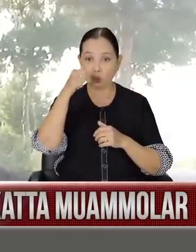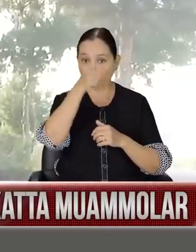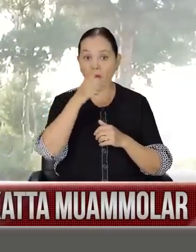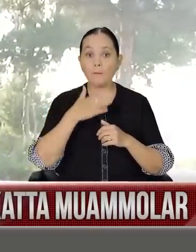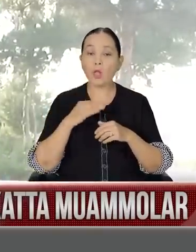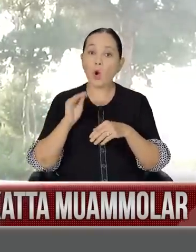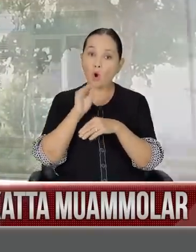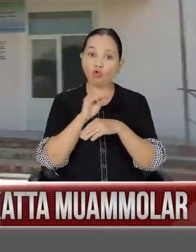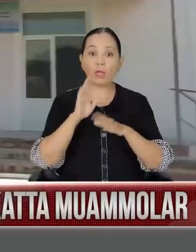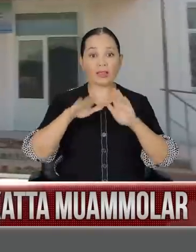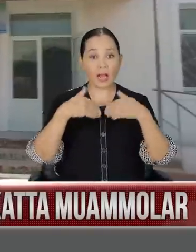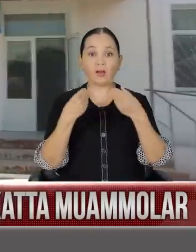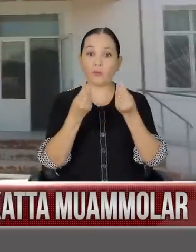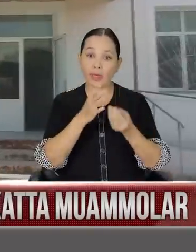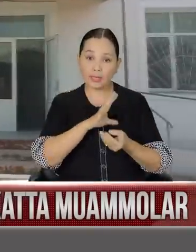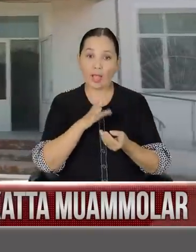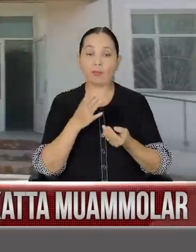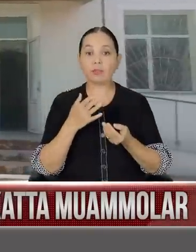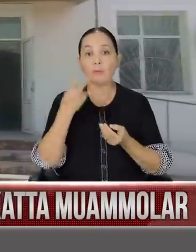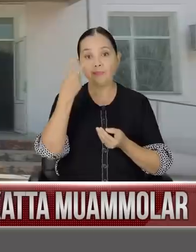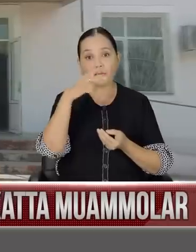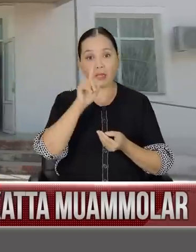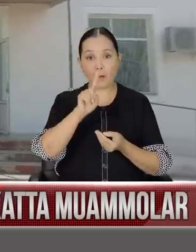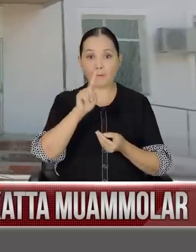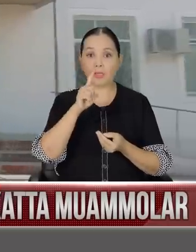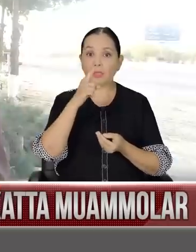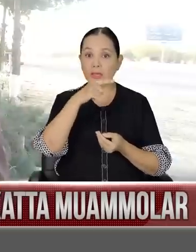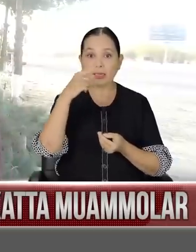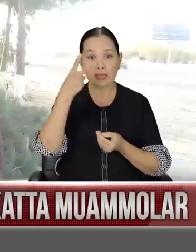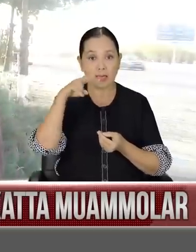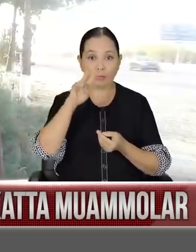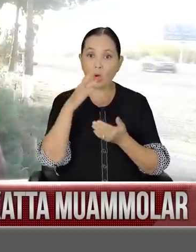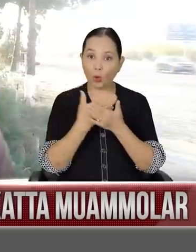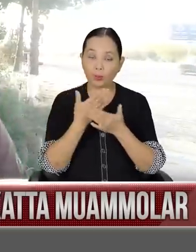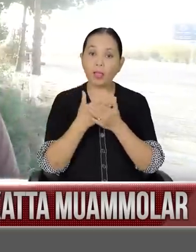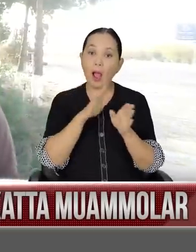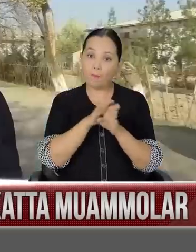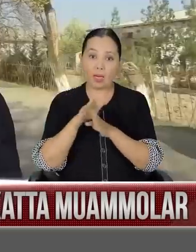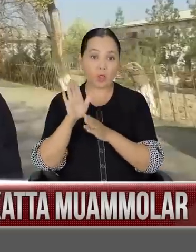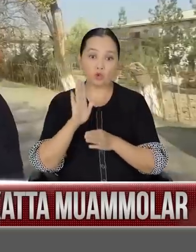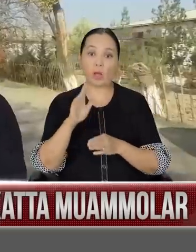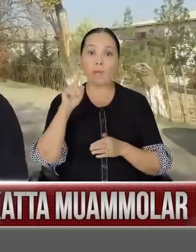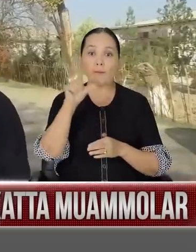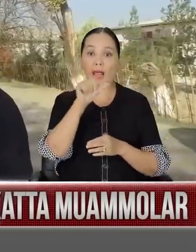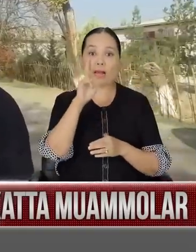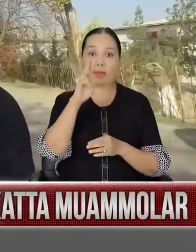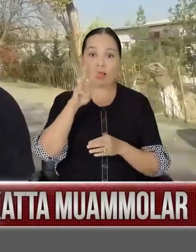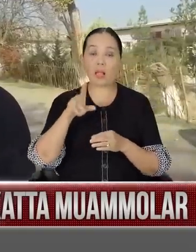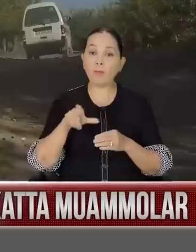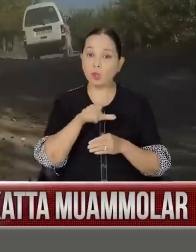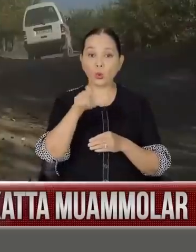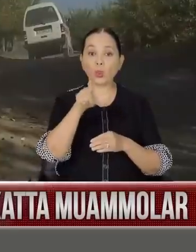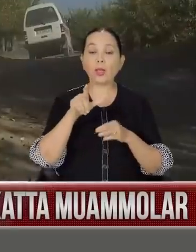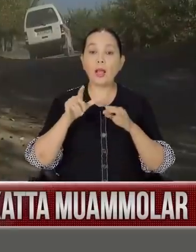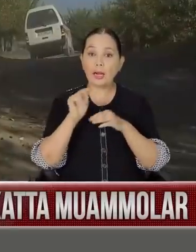biz qo'shimcha bunoga taklif berganmiz. 21-22 shu atrofda amalga oshiriladi. 1,5 km yo'lni greder